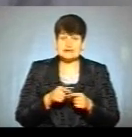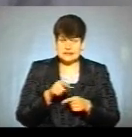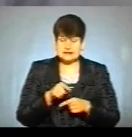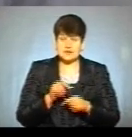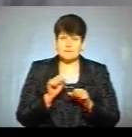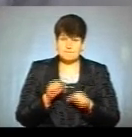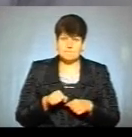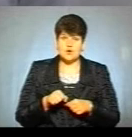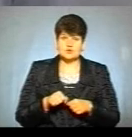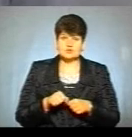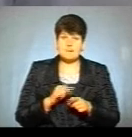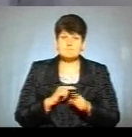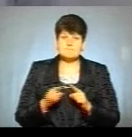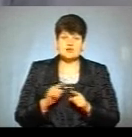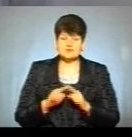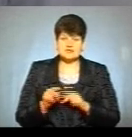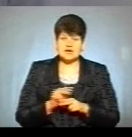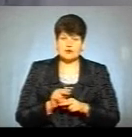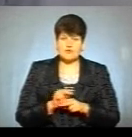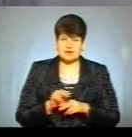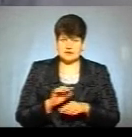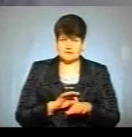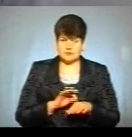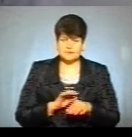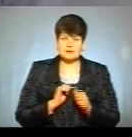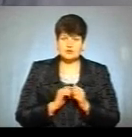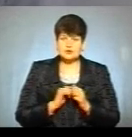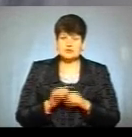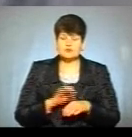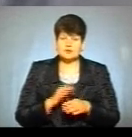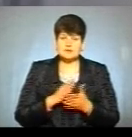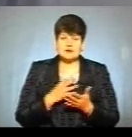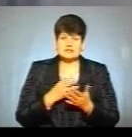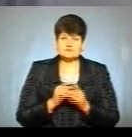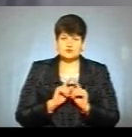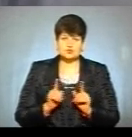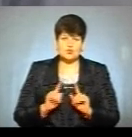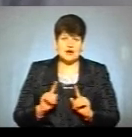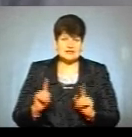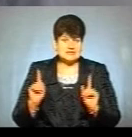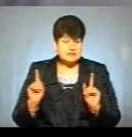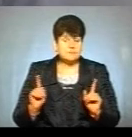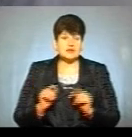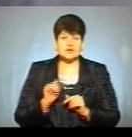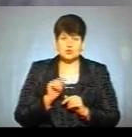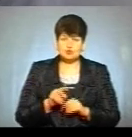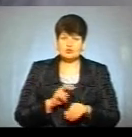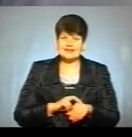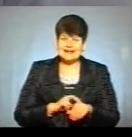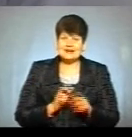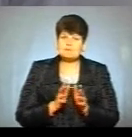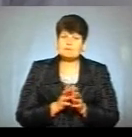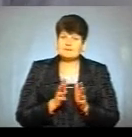можна пришвидшувати лікування хвороби, тому що кожна хвороба має свої нюанси. І тому лікарі більш